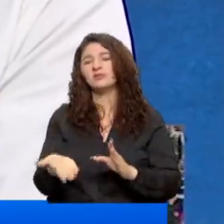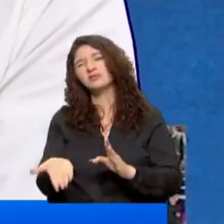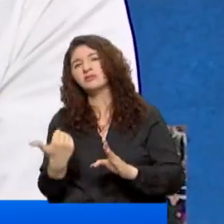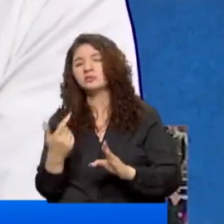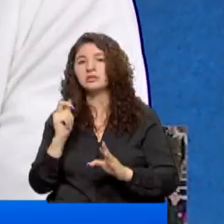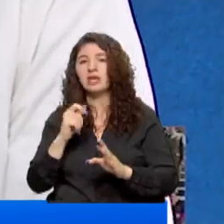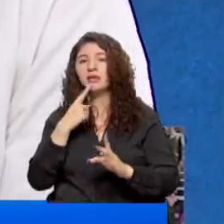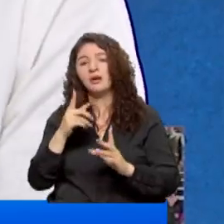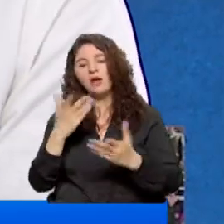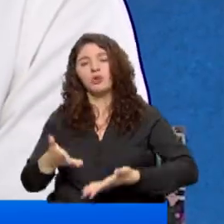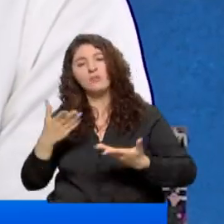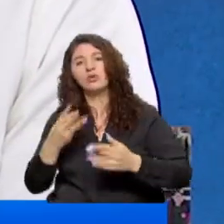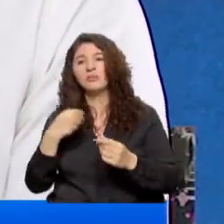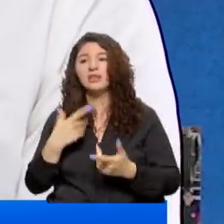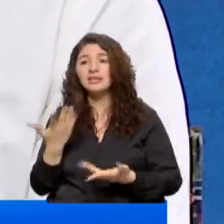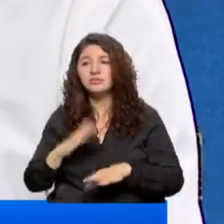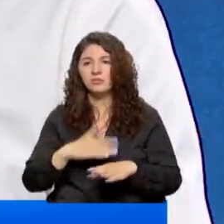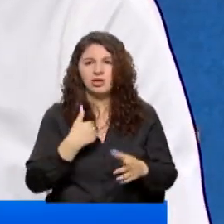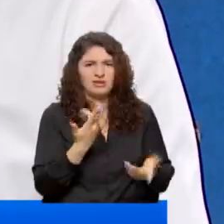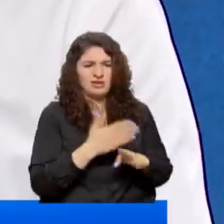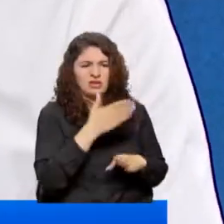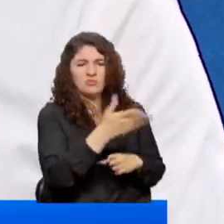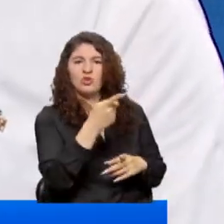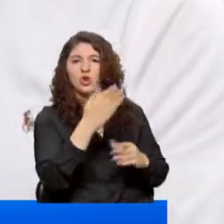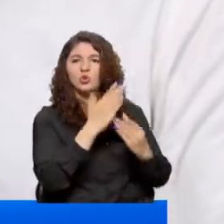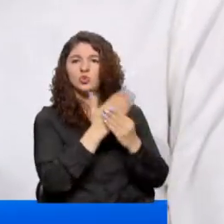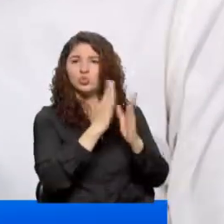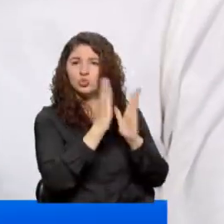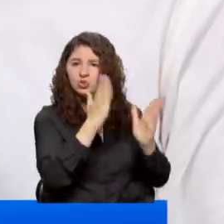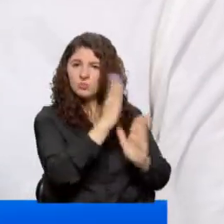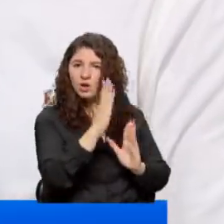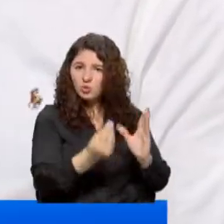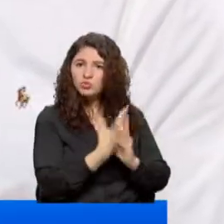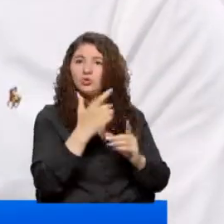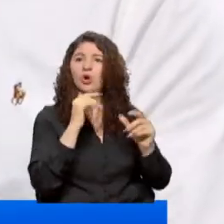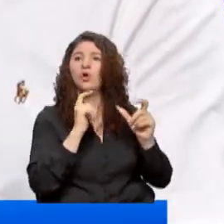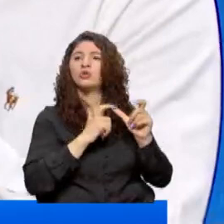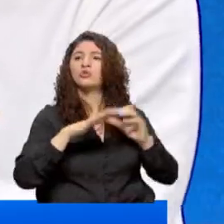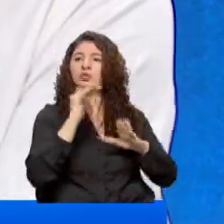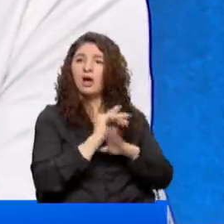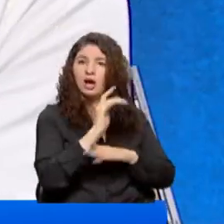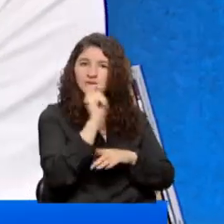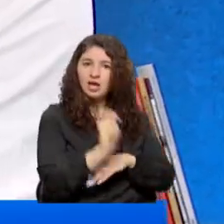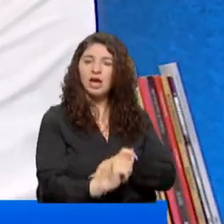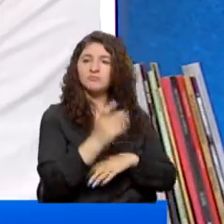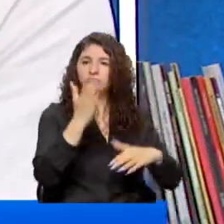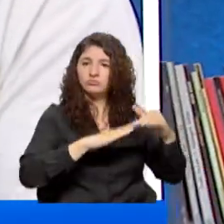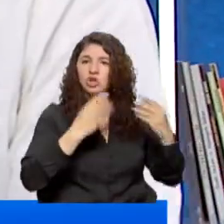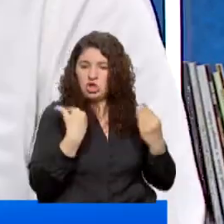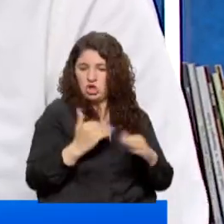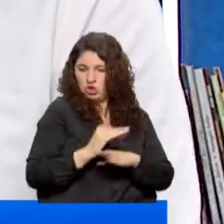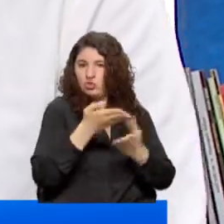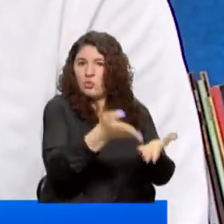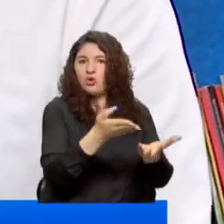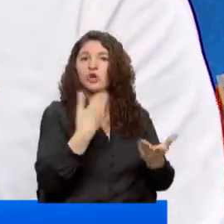Evet teşvik edeceksiniz nasıl yapacağım gideyim oraya oraya kütüphane kur sosyal hayat iyi önemli bir kısmı iyi